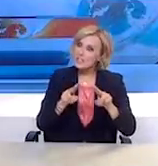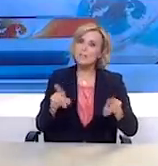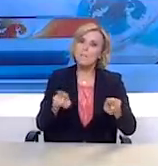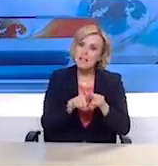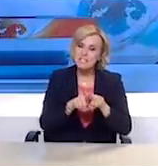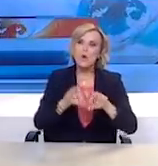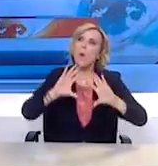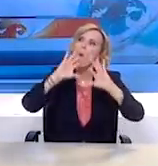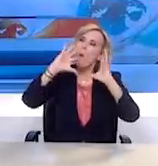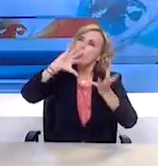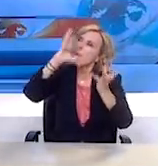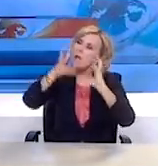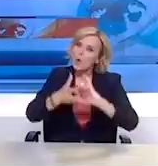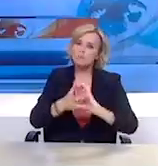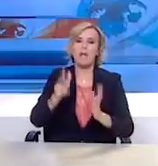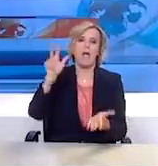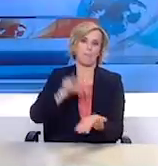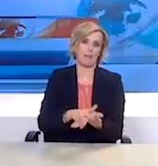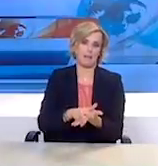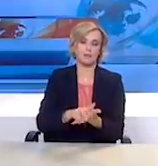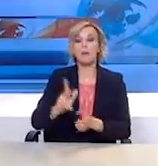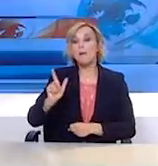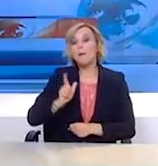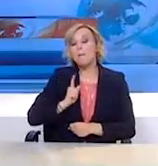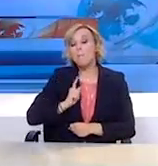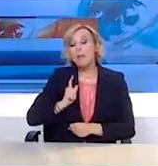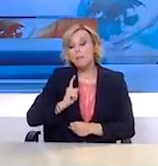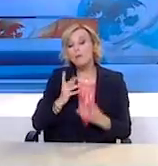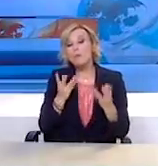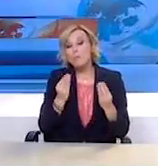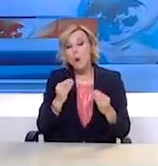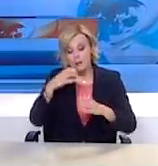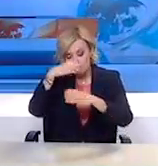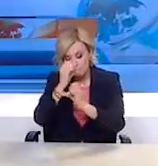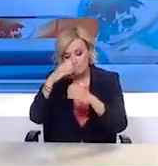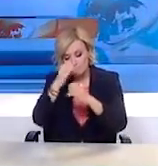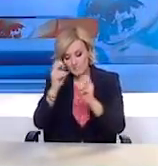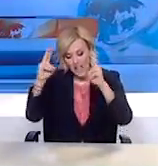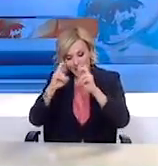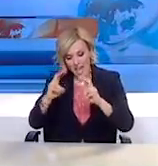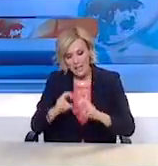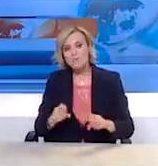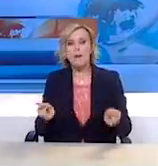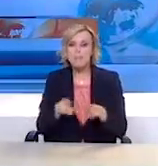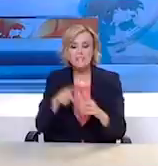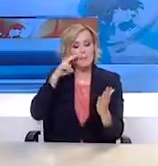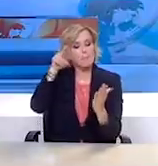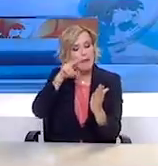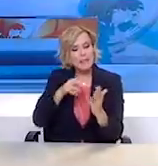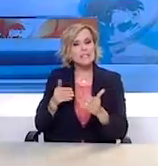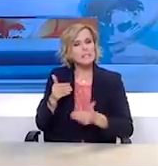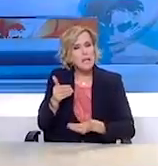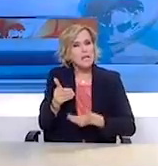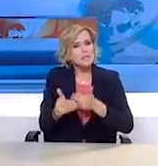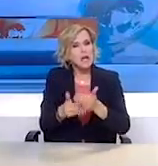και ειδικότητα. Περιμένουμε πολλά από αυτό το τομέα και από την διεθνή επιστημονική βιβλιογραφία. Σιγά σιγά μαζεύουμε